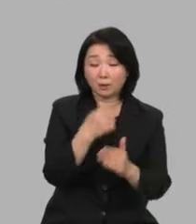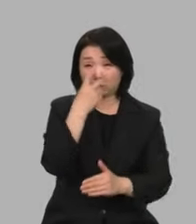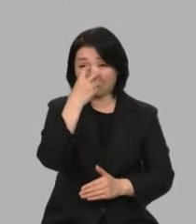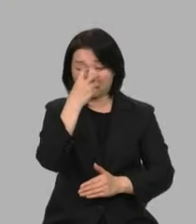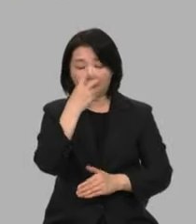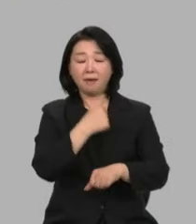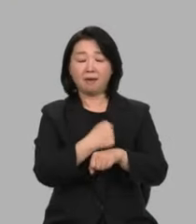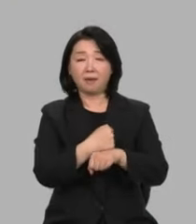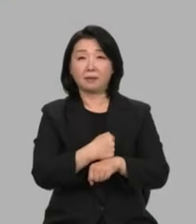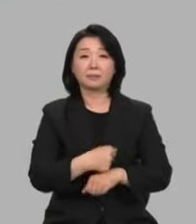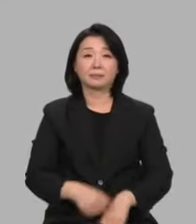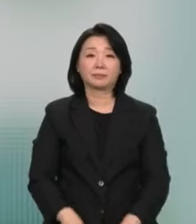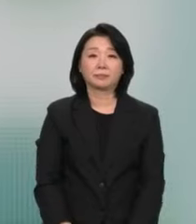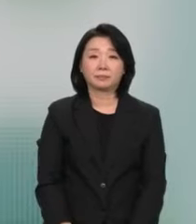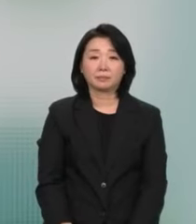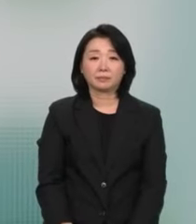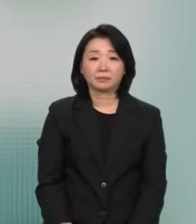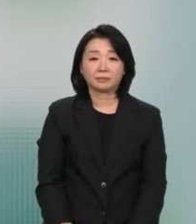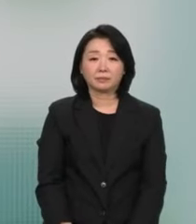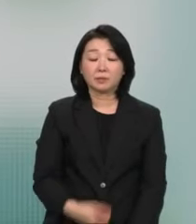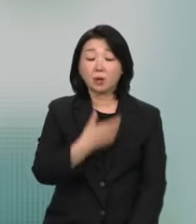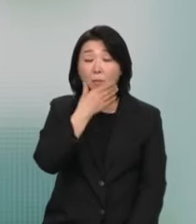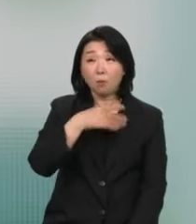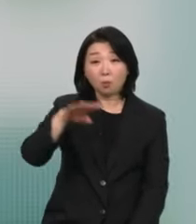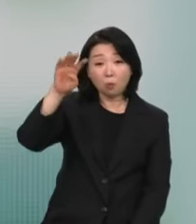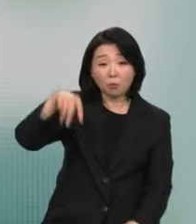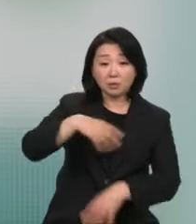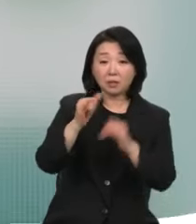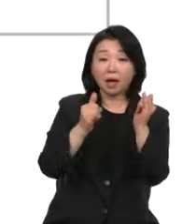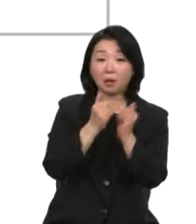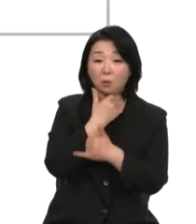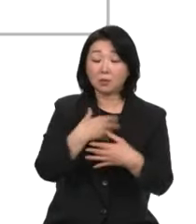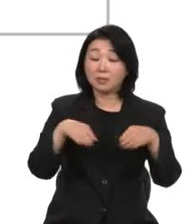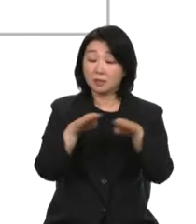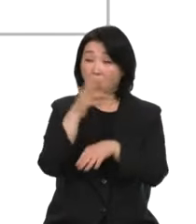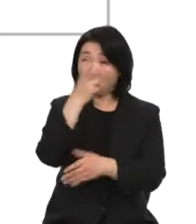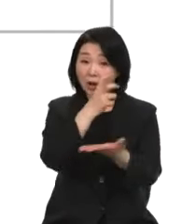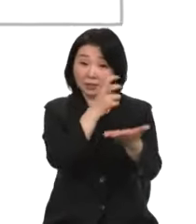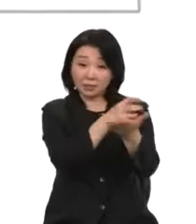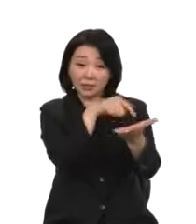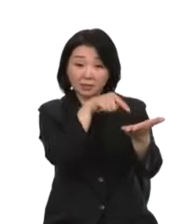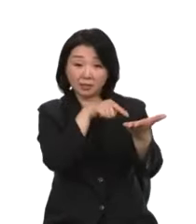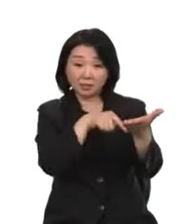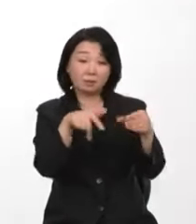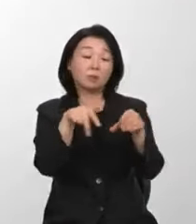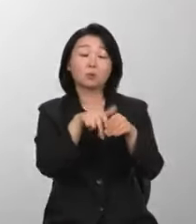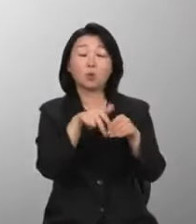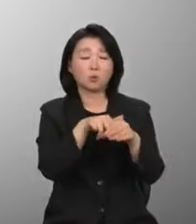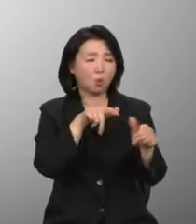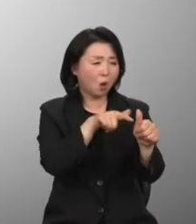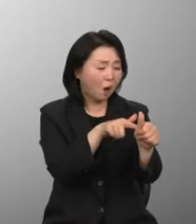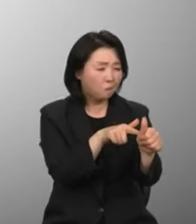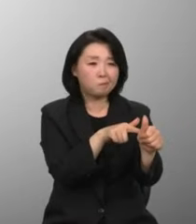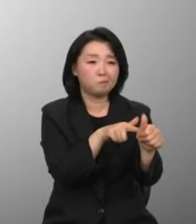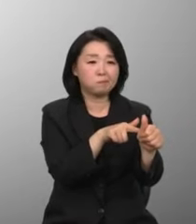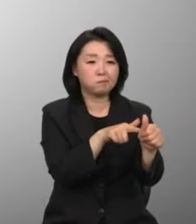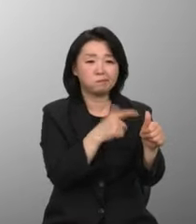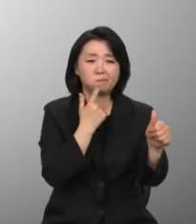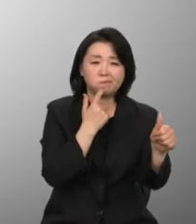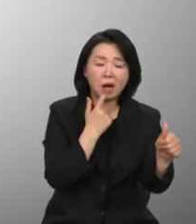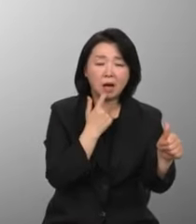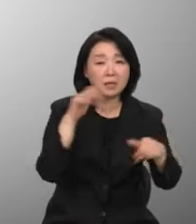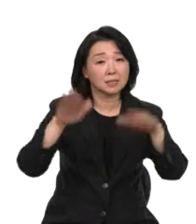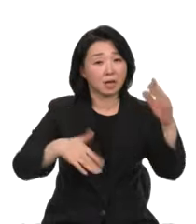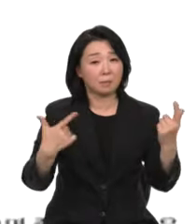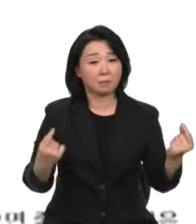조치를 취하겠다고 답했습니다. 보건복지부의 사회복지시설 관리지침에 따르면 종교를 강요하는 행위는 일종의